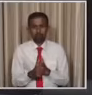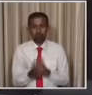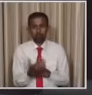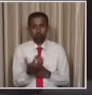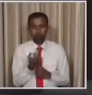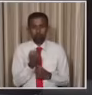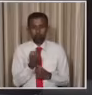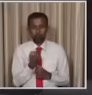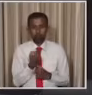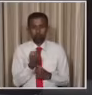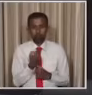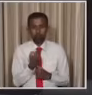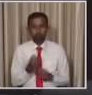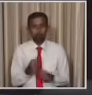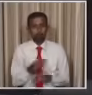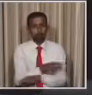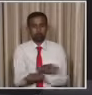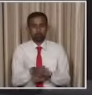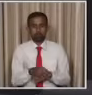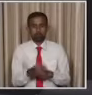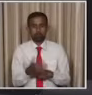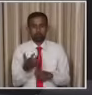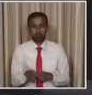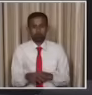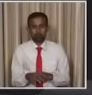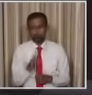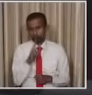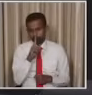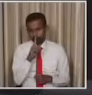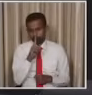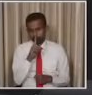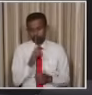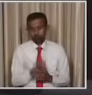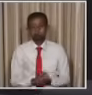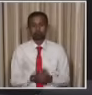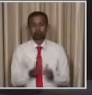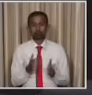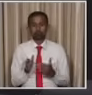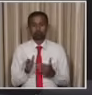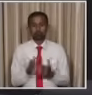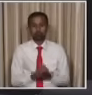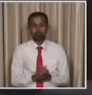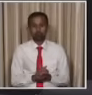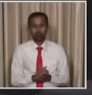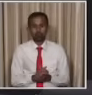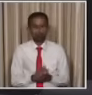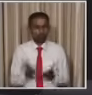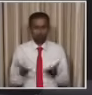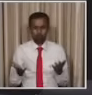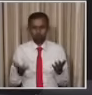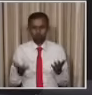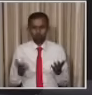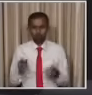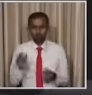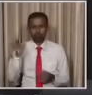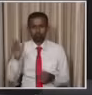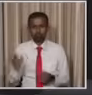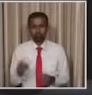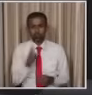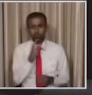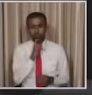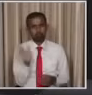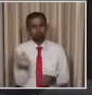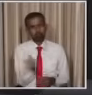යුතු ප්‍රතිපාදනය අරගෙන තිබෙනවා. එක, ඊට අමතරව කොහෙදෝ ඉන්න කෙනෙක්